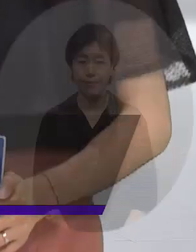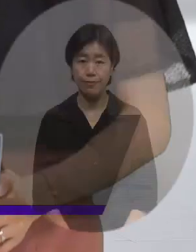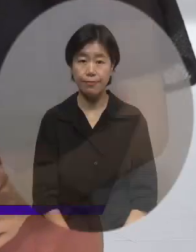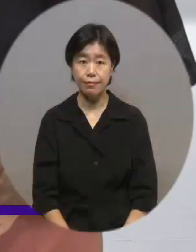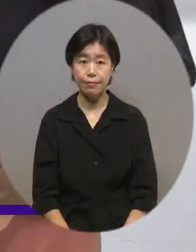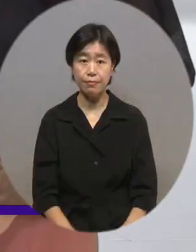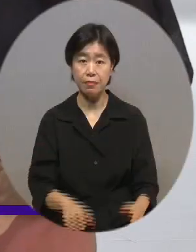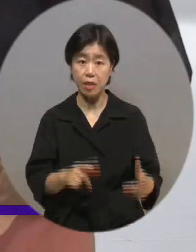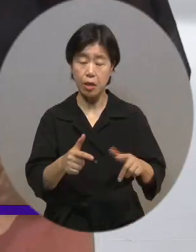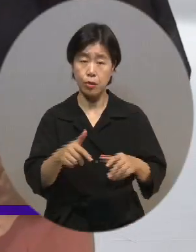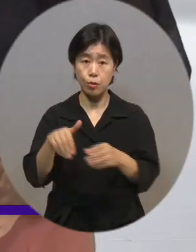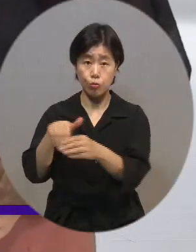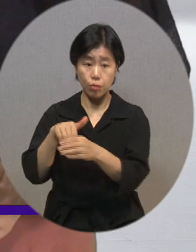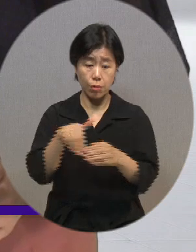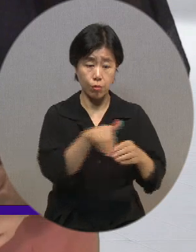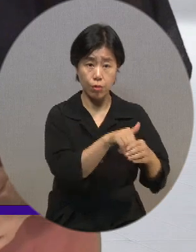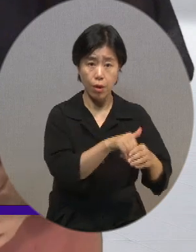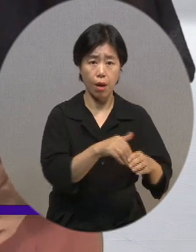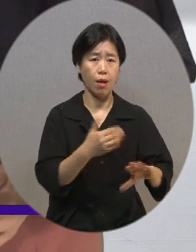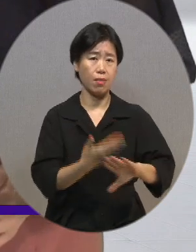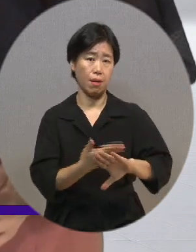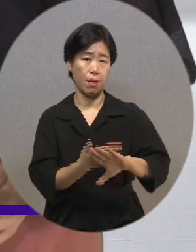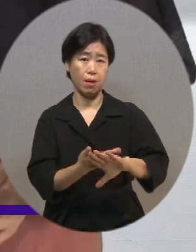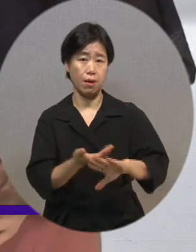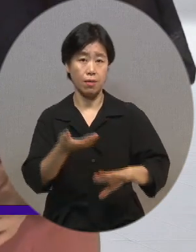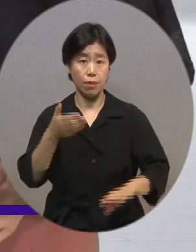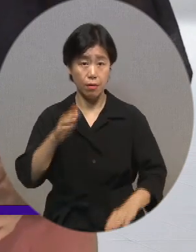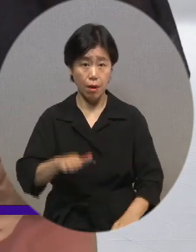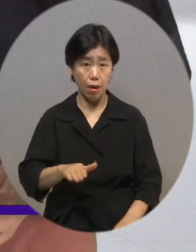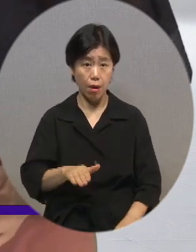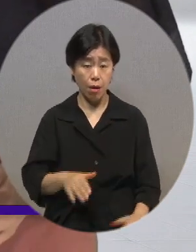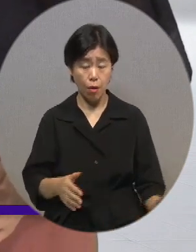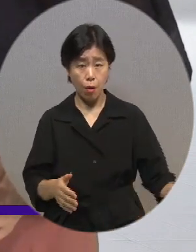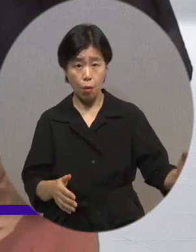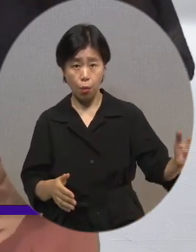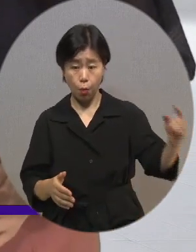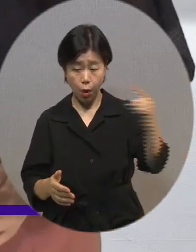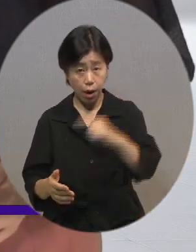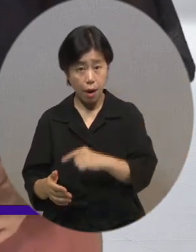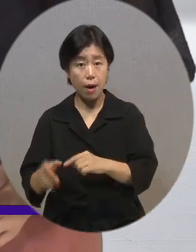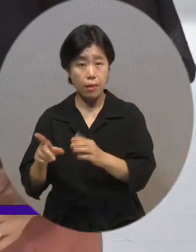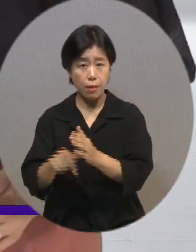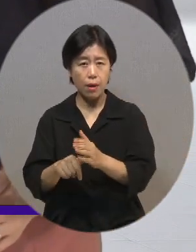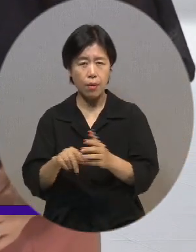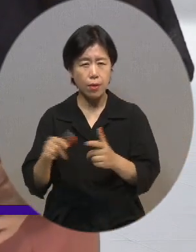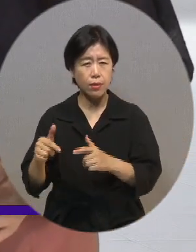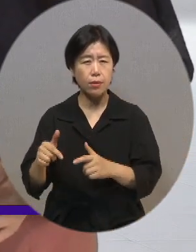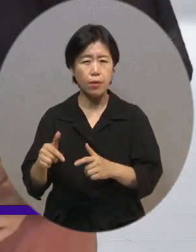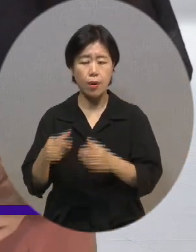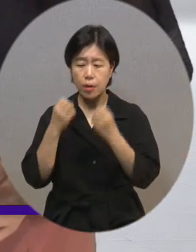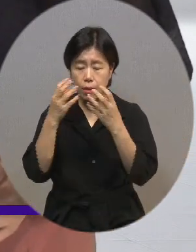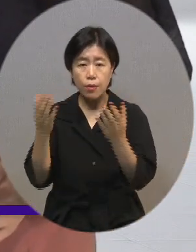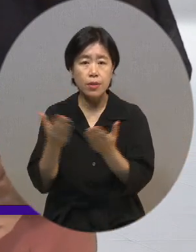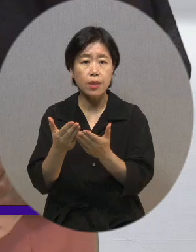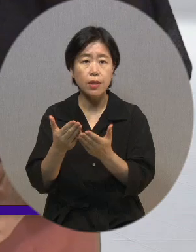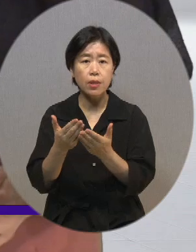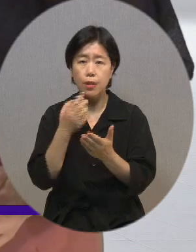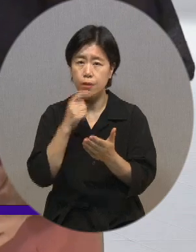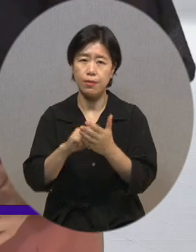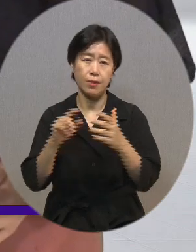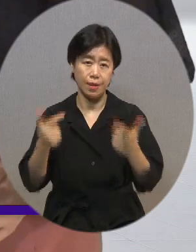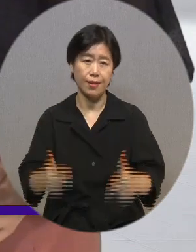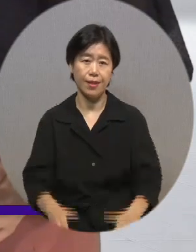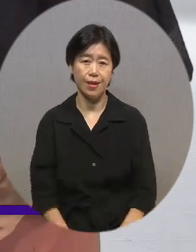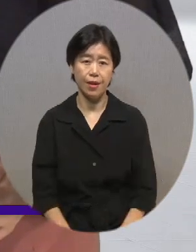체제와 문화가 다른 환경에서 전문직에 도전하기는 쉽지 않은 일입니다. 북한 이탈 주민 1호 법무사 임윤미